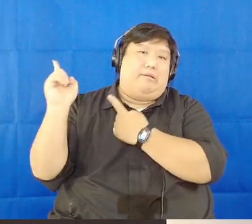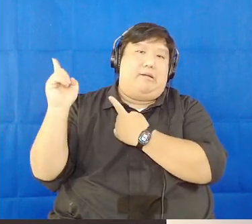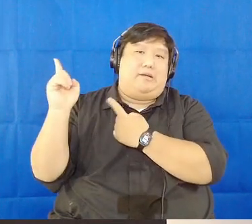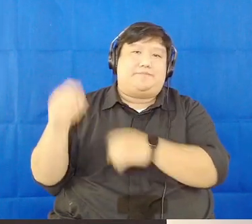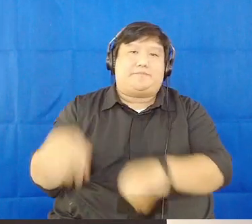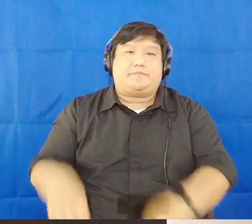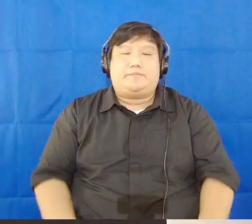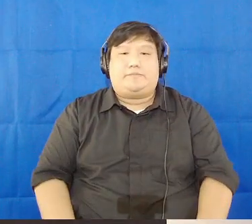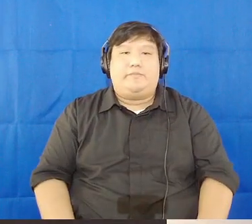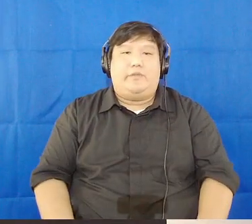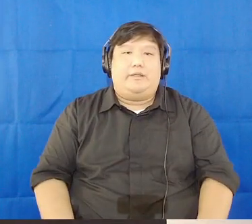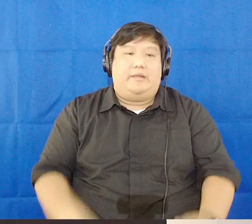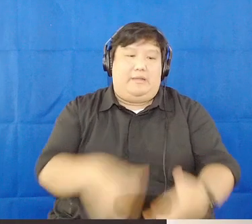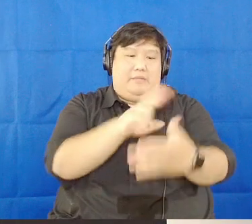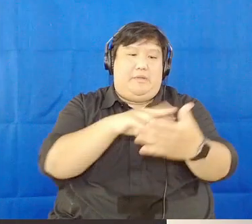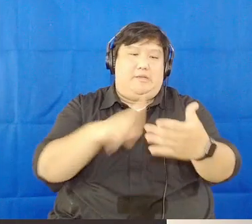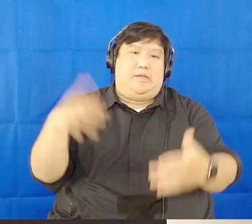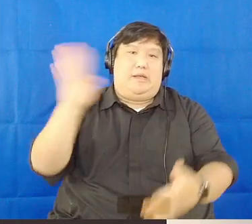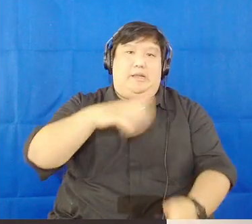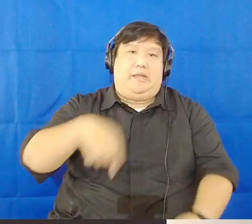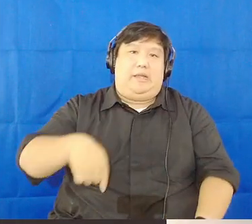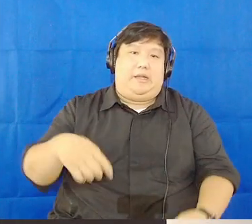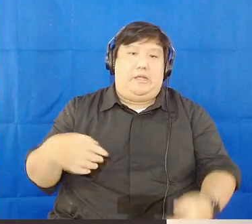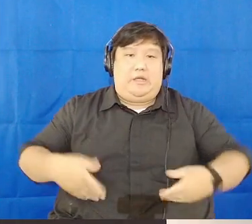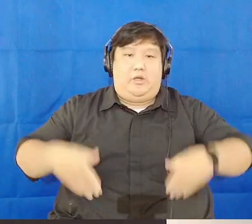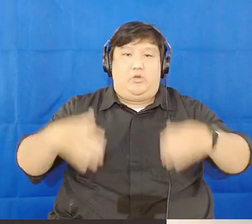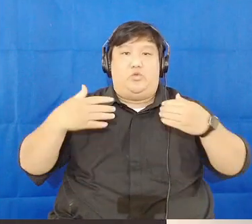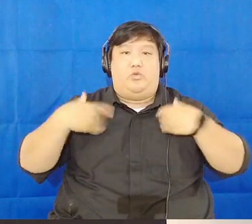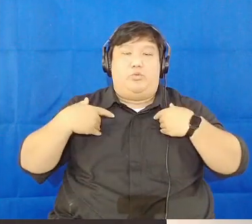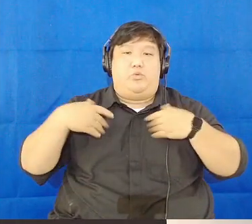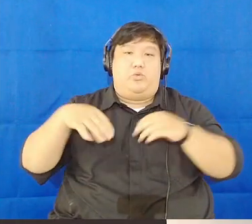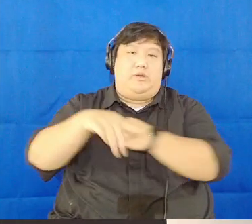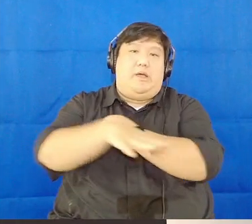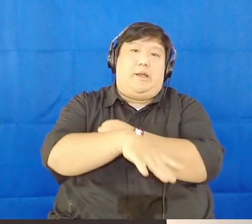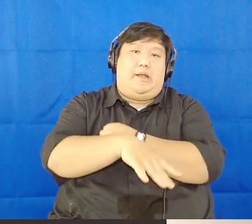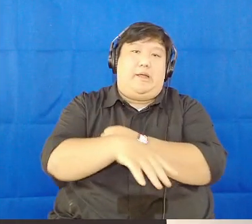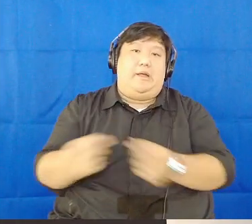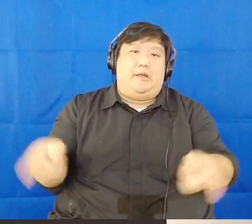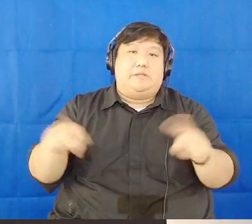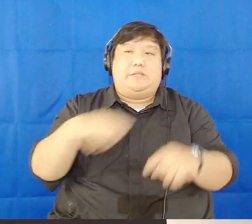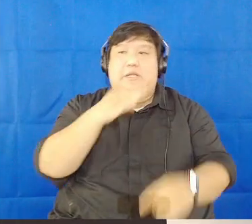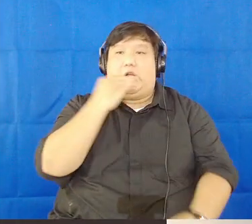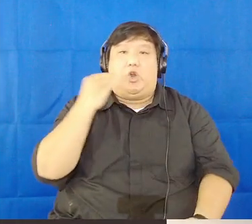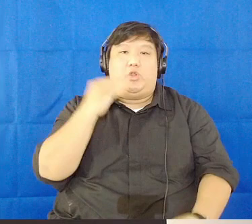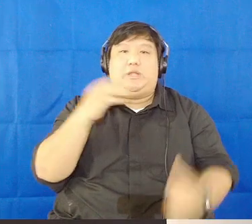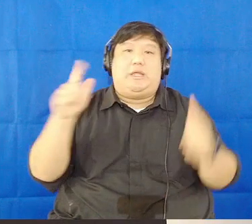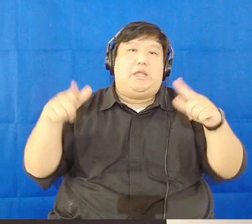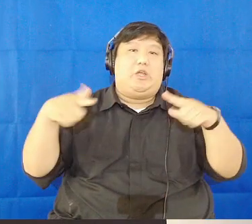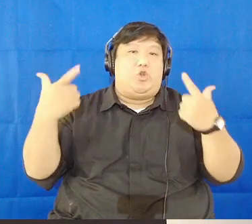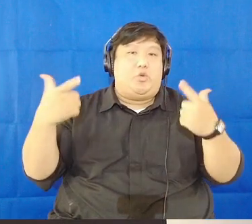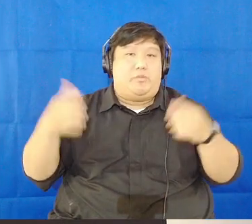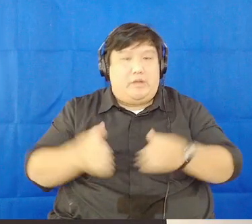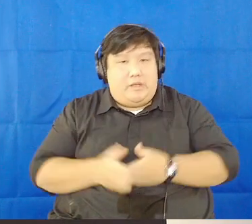darah Kristus itu menjadi roti kehidupan yang membawa kepada keselamatan, yang membawa